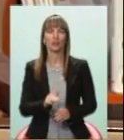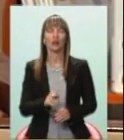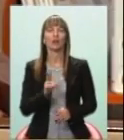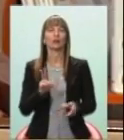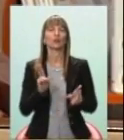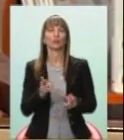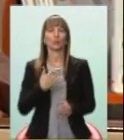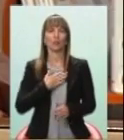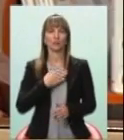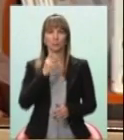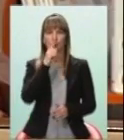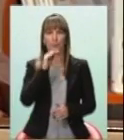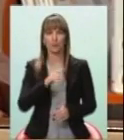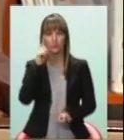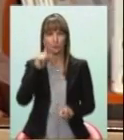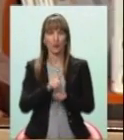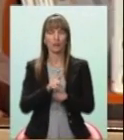хто такі наші менші або молодші братики?